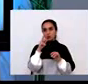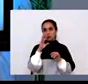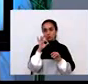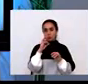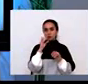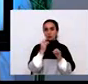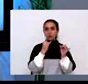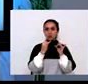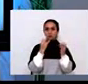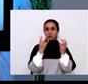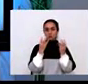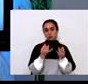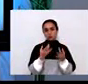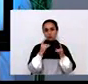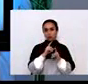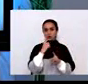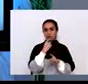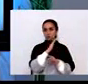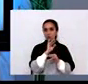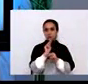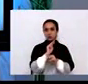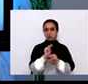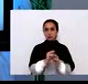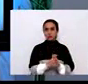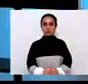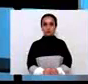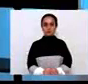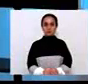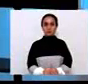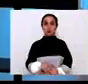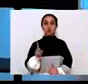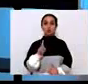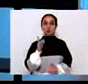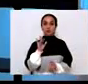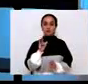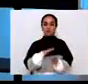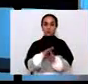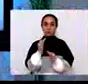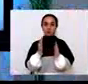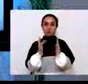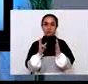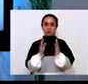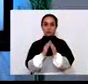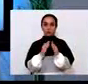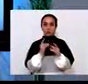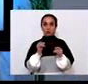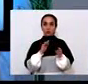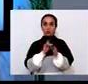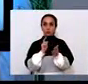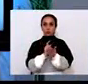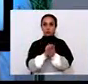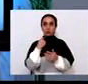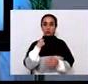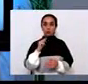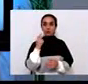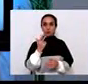обычное, разговорное. Нетрудно было исправить, правда же? Что вы выполните дома? Выполните упражнение номер